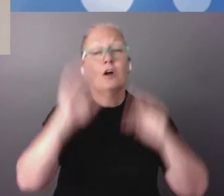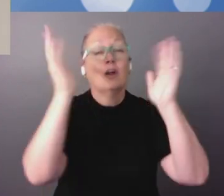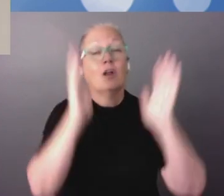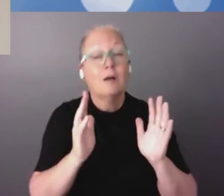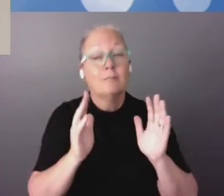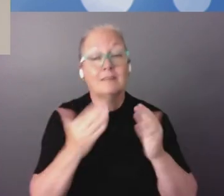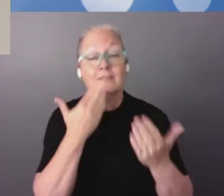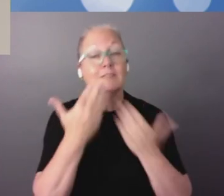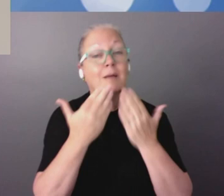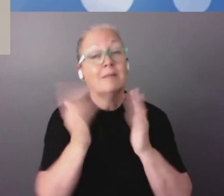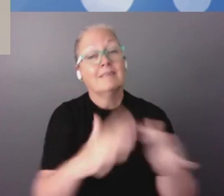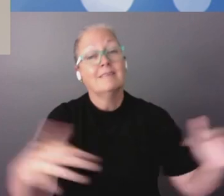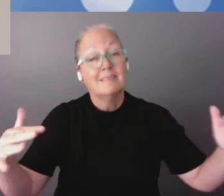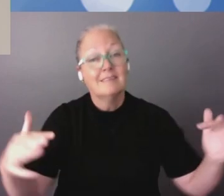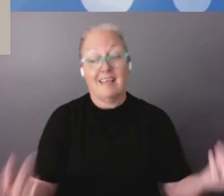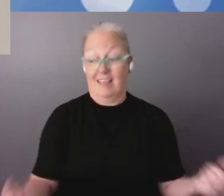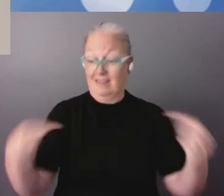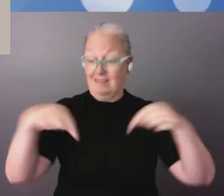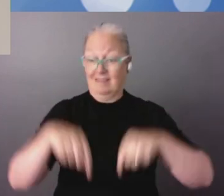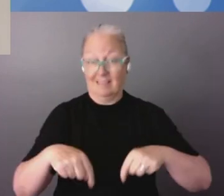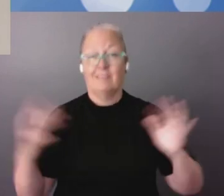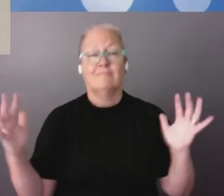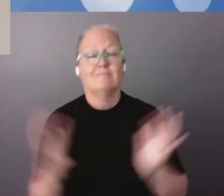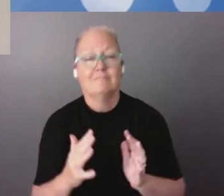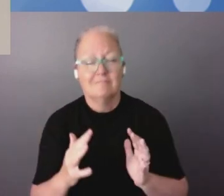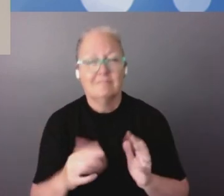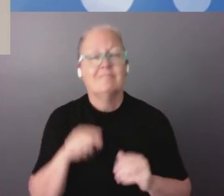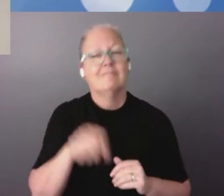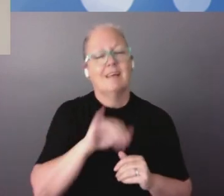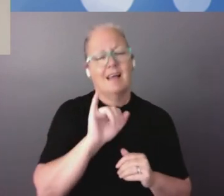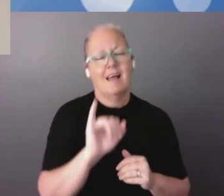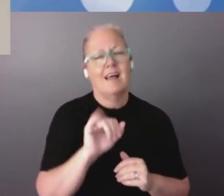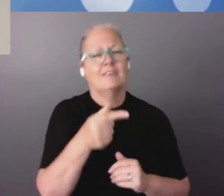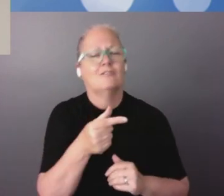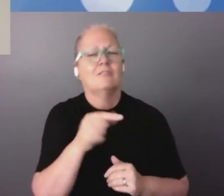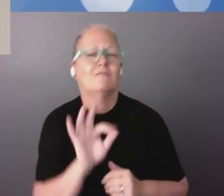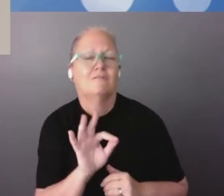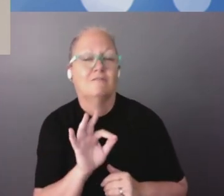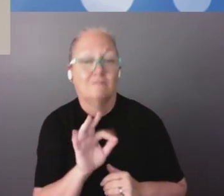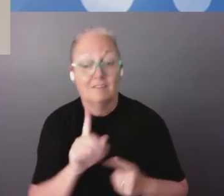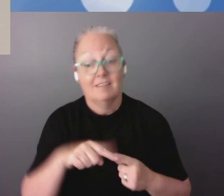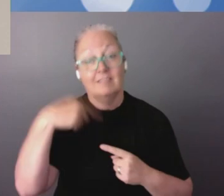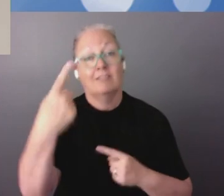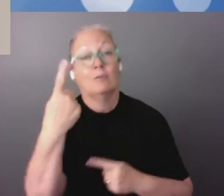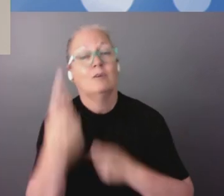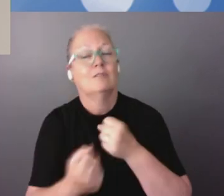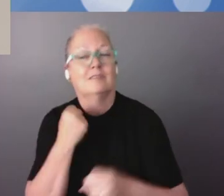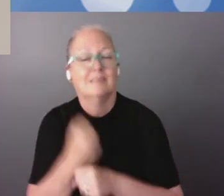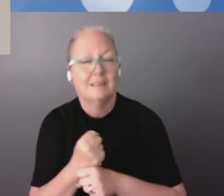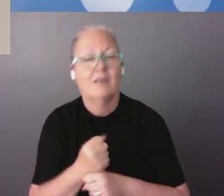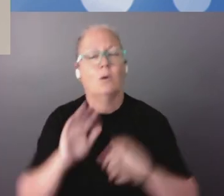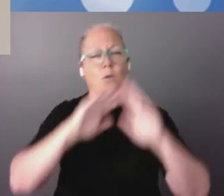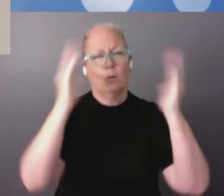COP24. Сейчас мы встречаемся в ходе EGF, а уже в следующем году мы будем принимать участников Всемирного форума городов